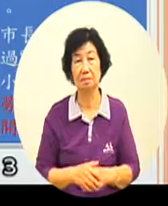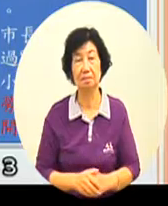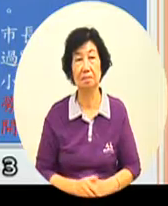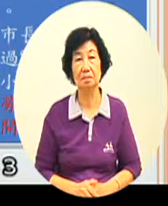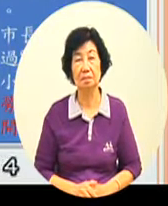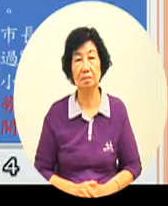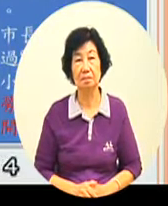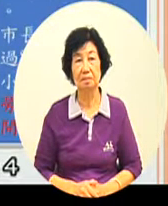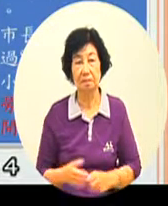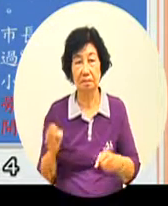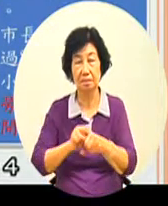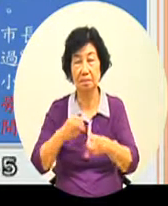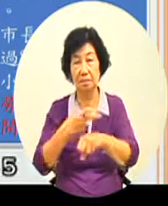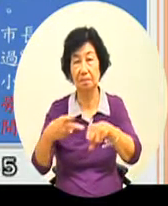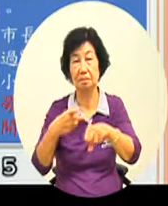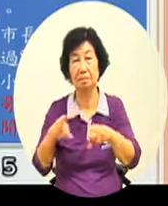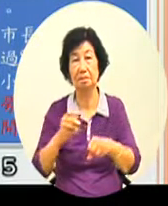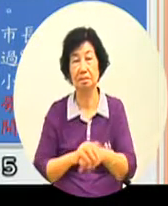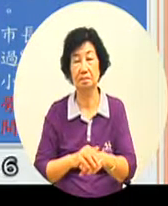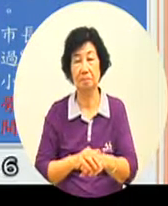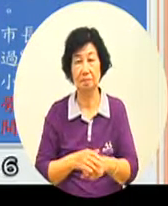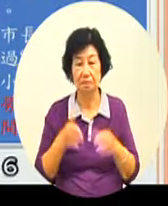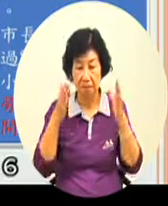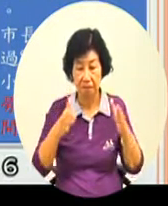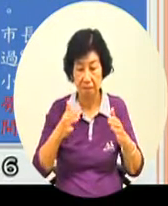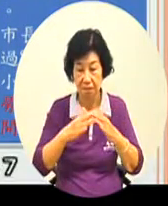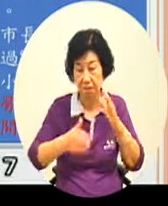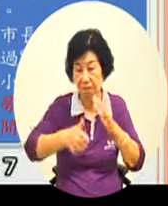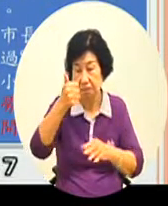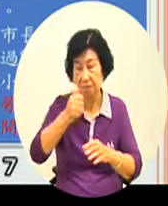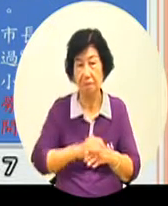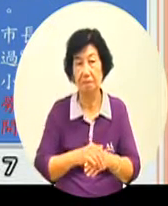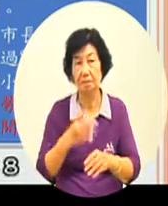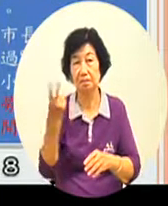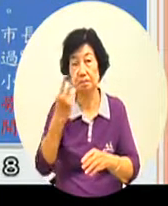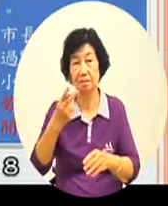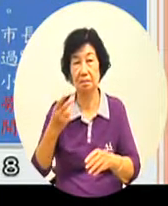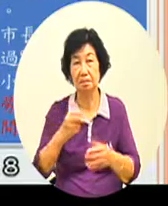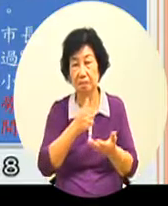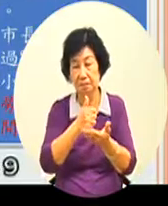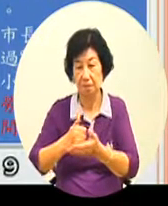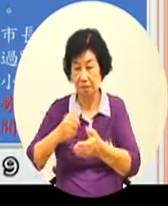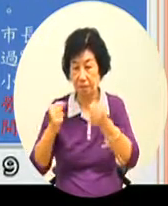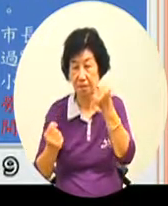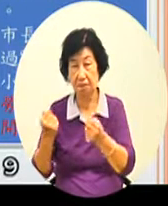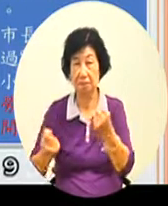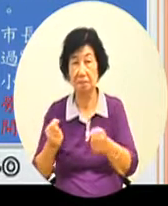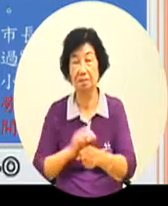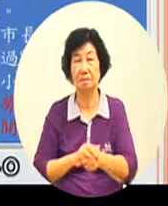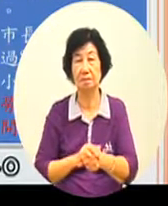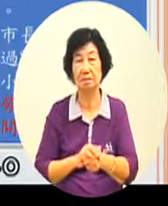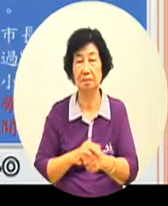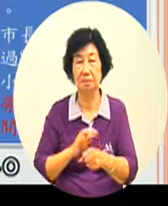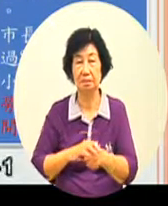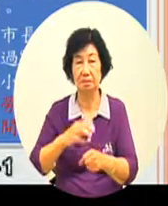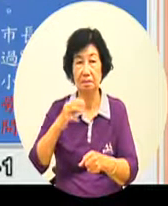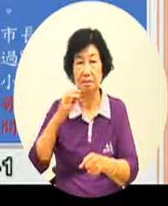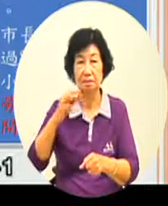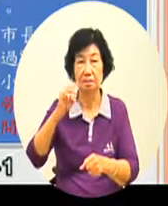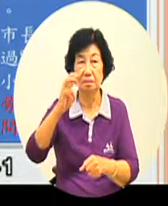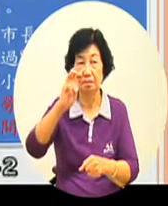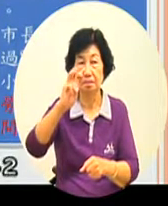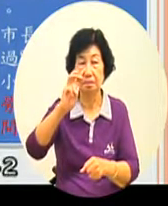好，再两分钟， 针对市长的部分，请再做劳动检查，因为他两个司机，如果说以31天来看